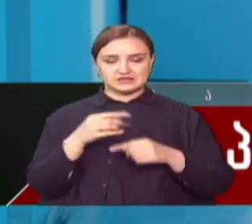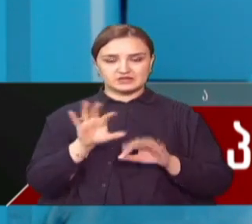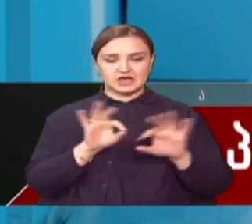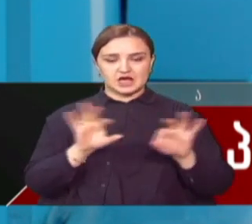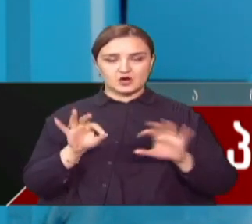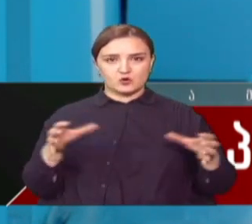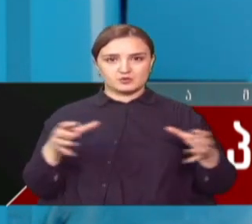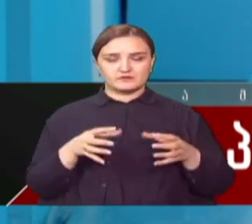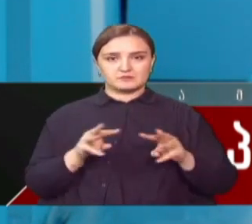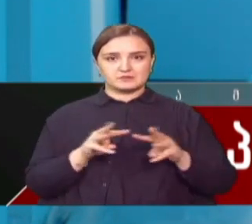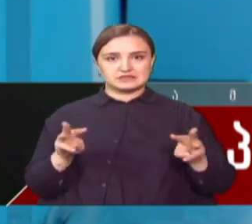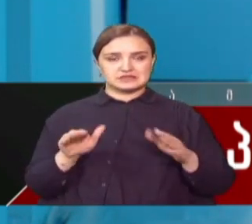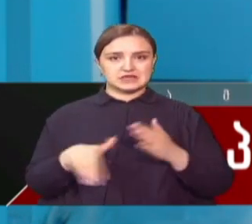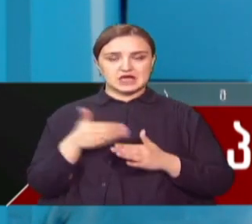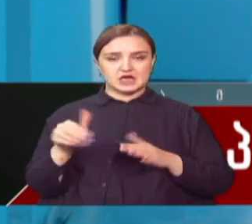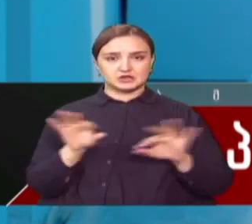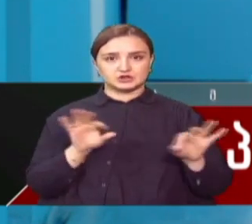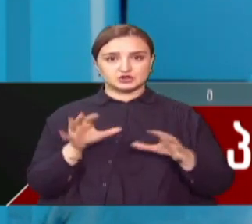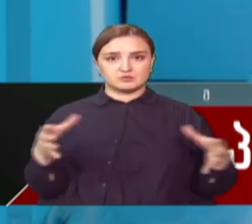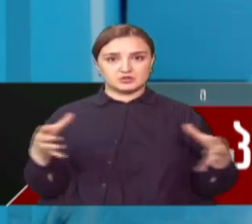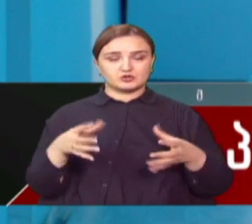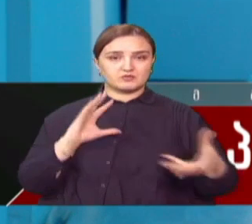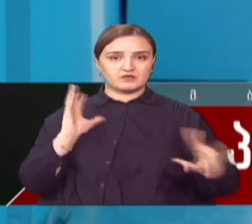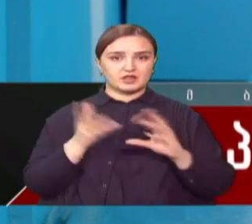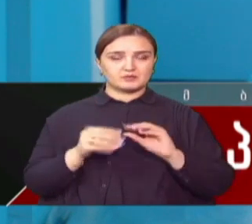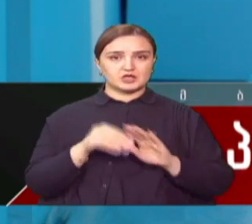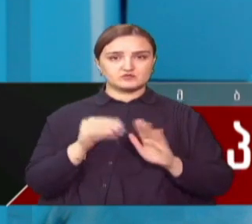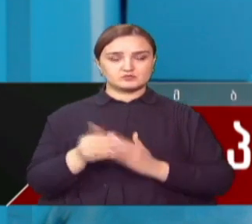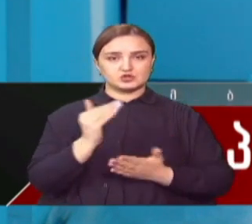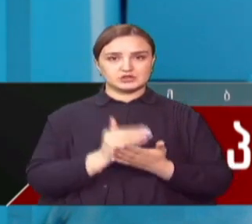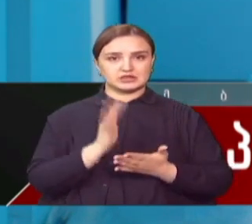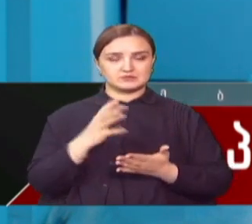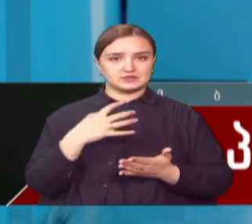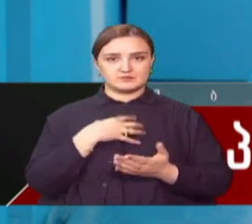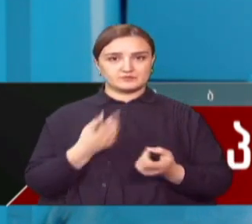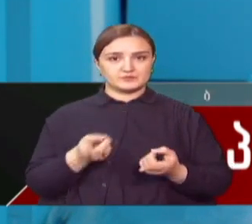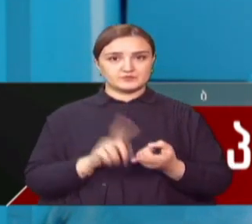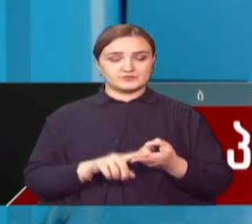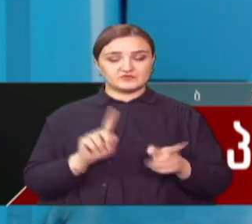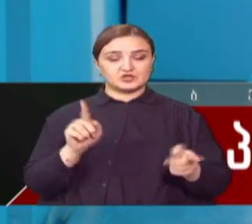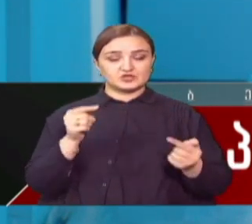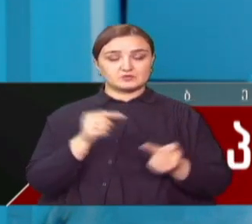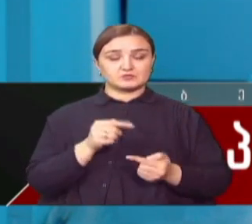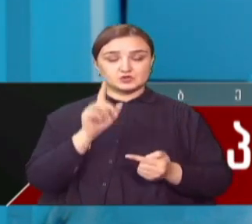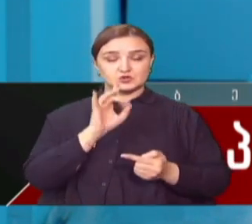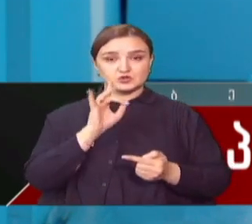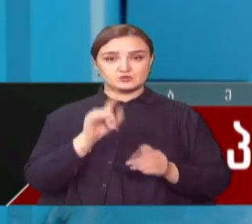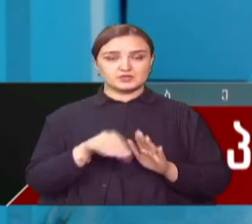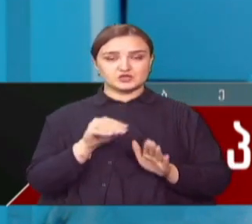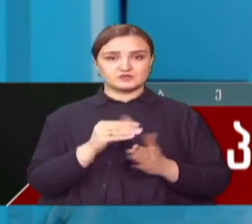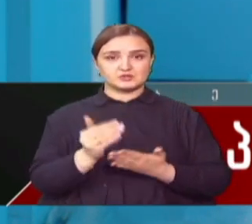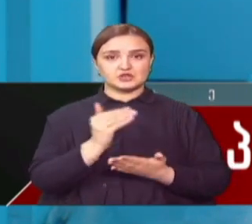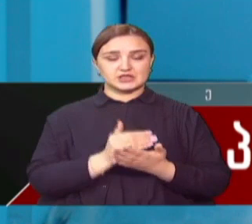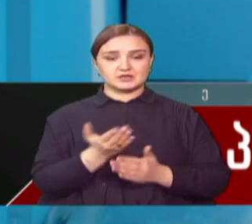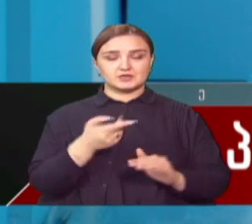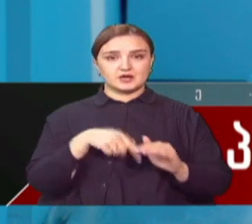დააკომპლექტოს მინისტრთა კაბინეტის ახალი შემადგენლობა, ეს ყველაფერი არჩევნების შედეგად კებზე იქნება დამოკიდებული. შესაბამისად, ჯერჯერობით სწორედ ამ არჩევნების